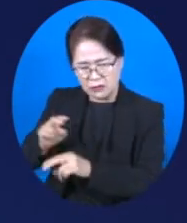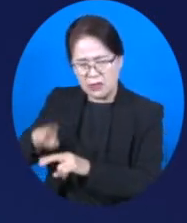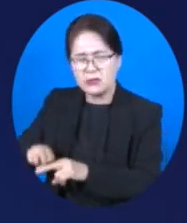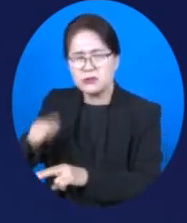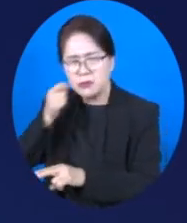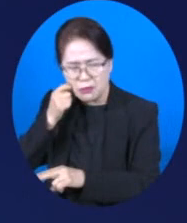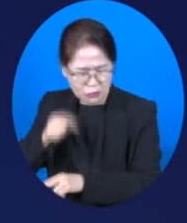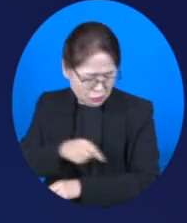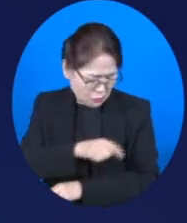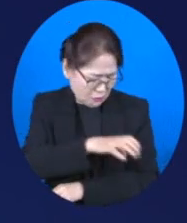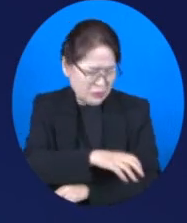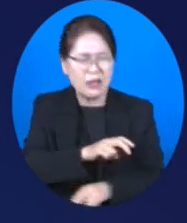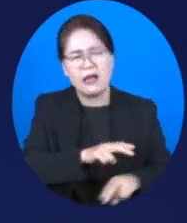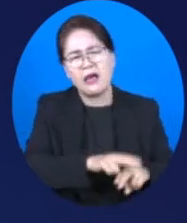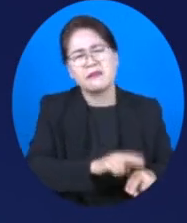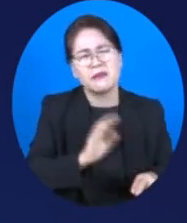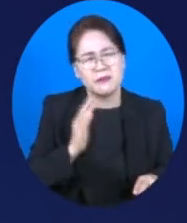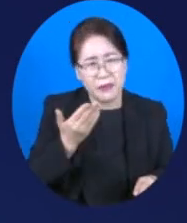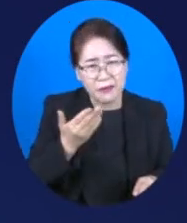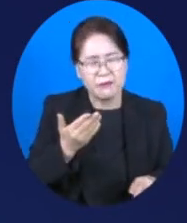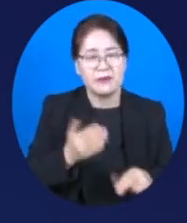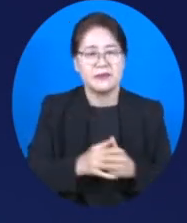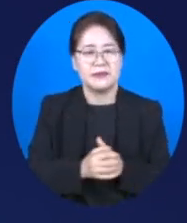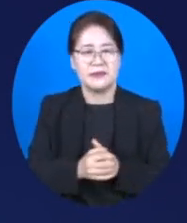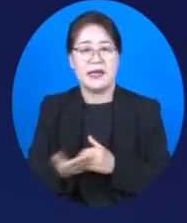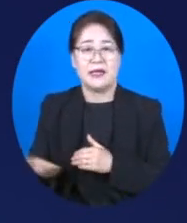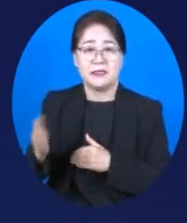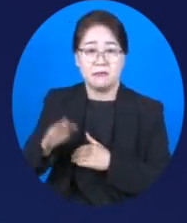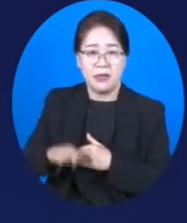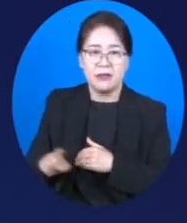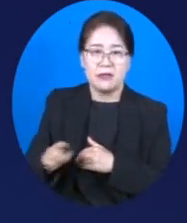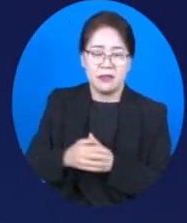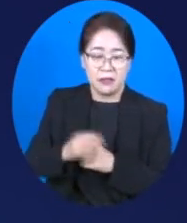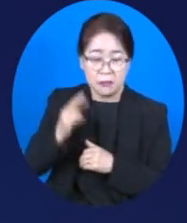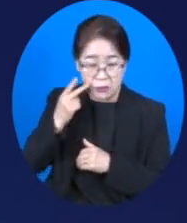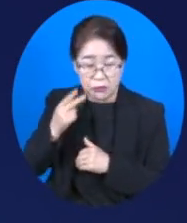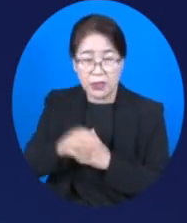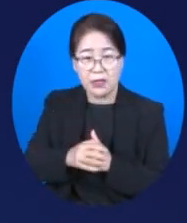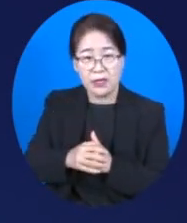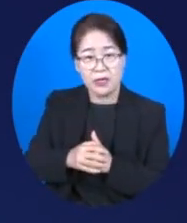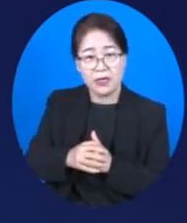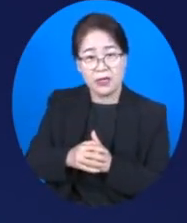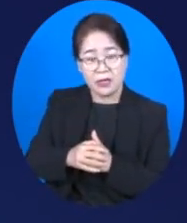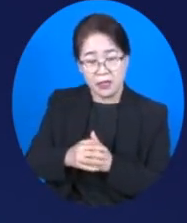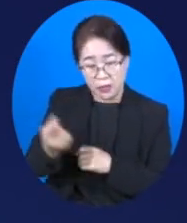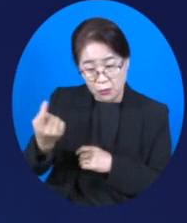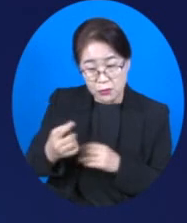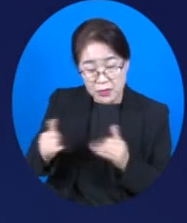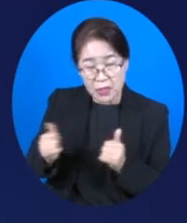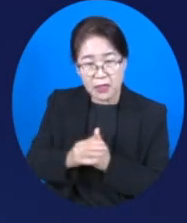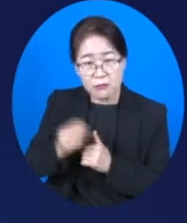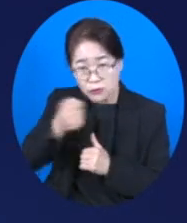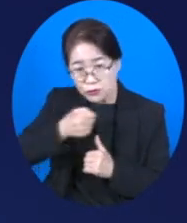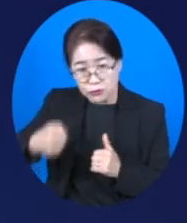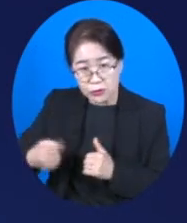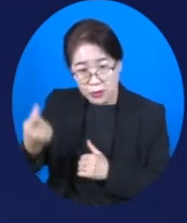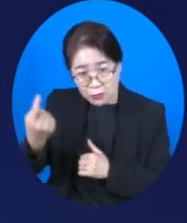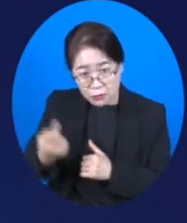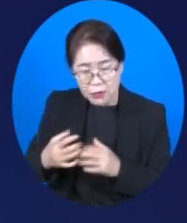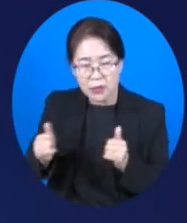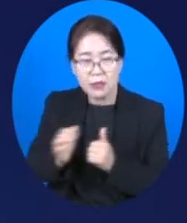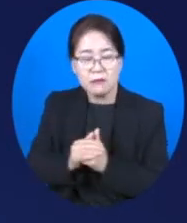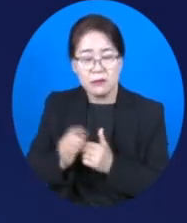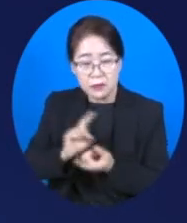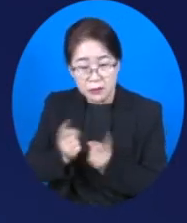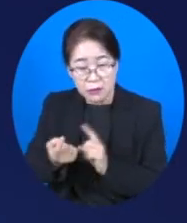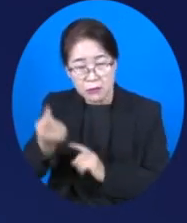저 구석진 곳에 앉아 있습니다. 그러나 어떻습니까? 미국의 대사라든지 중국의 대사라든지 이런 사람들은요, 어때요?